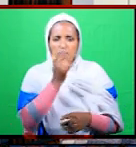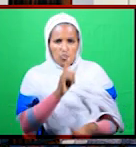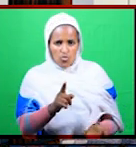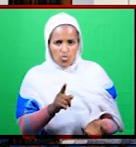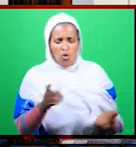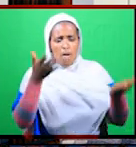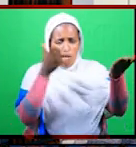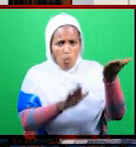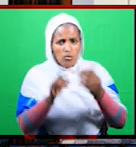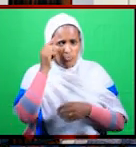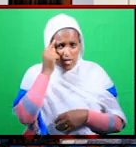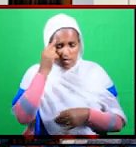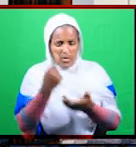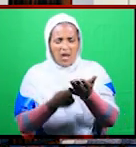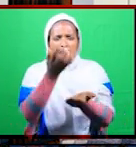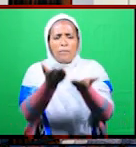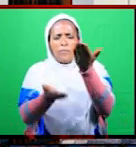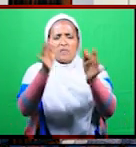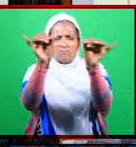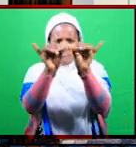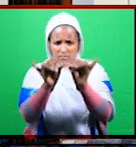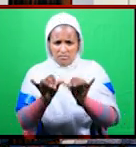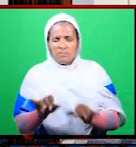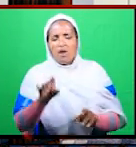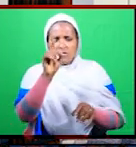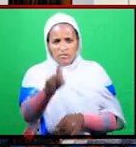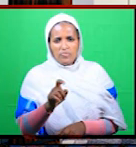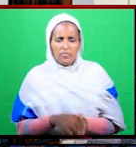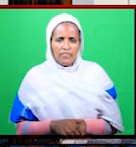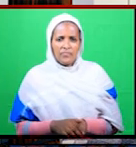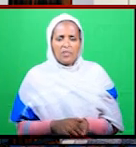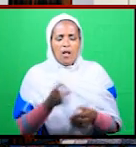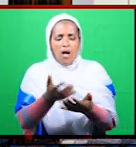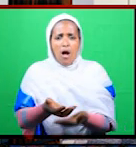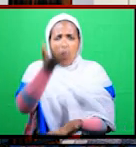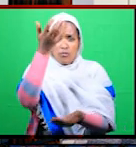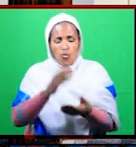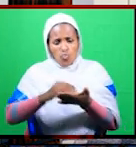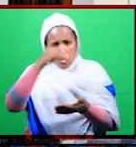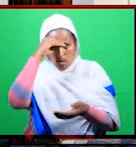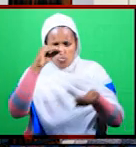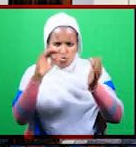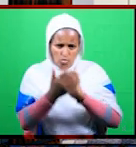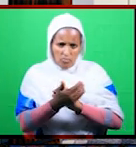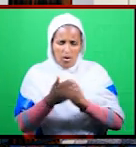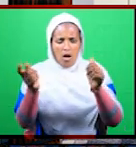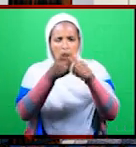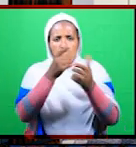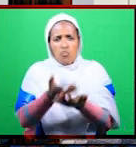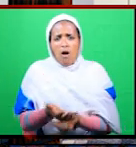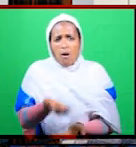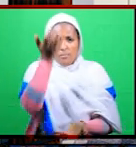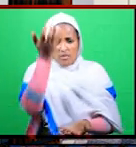ትክክል አይደለም። እና ሞትን ማሰብ ይህንን ሚዛን ያስተካክለዋል። ባለጸጋው ለትምህርት እንዲሆነን